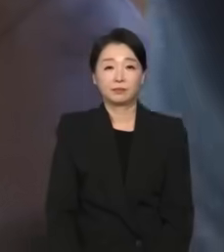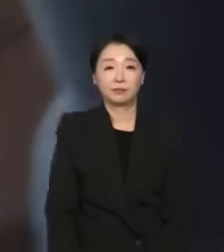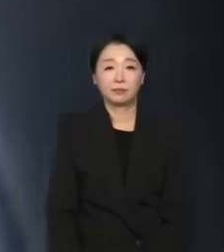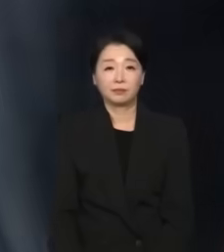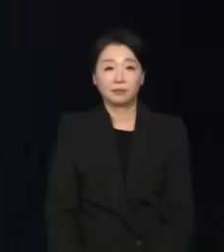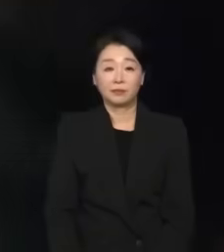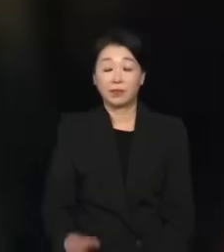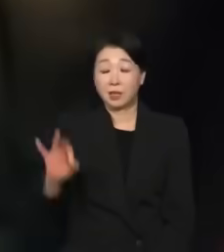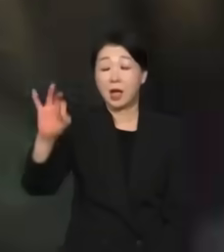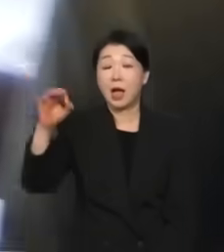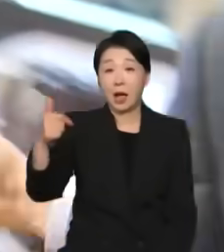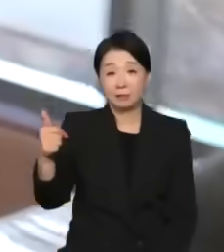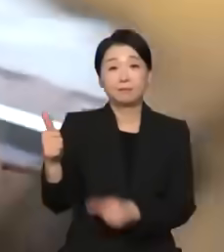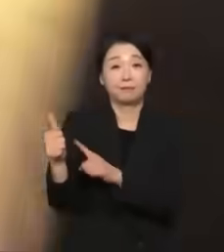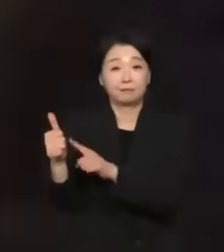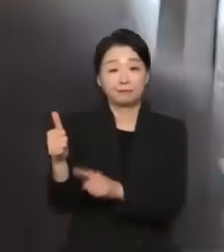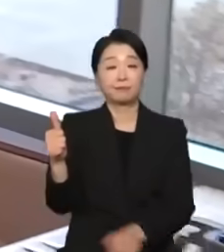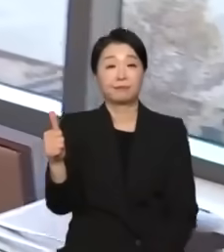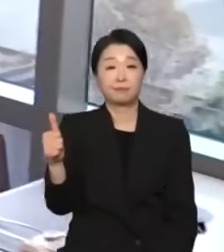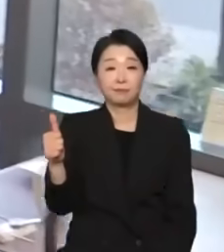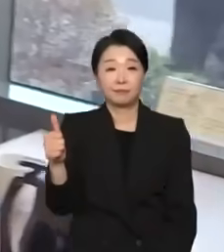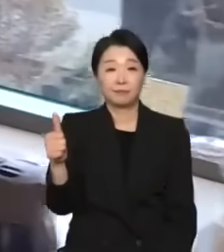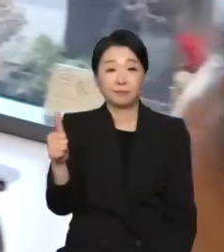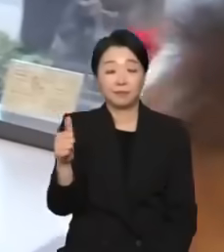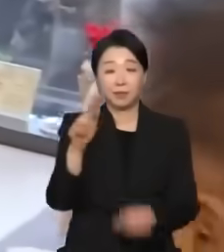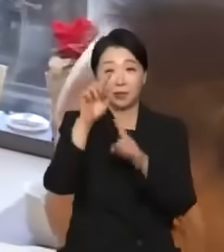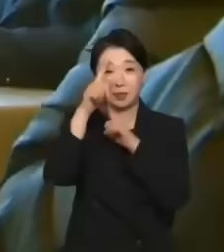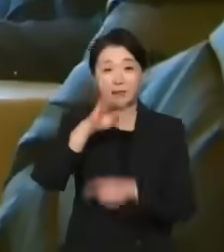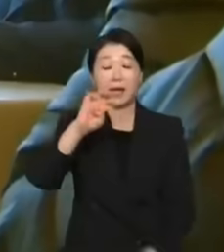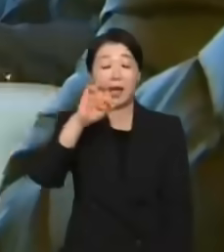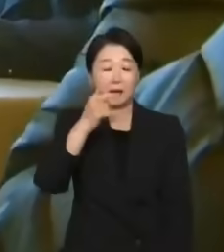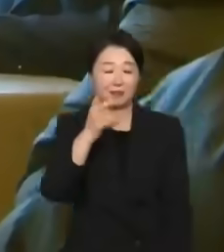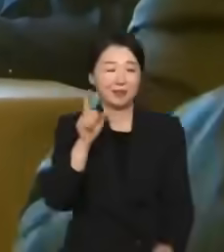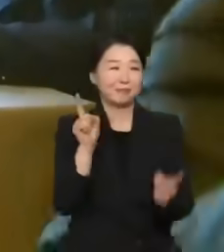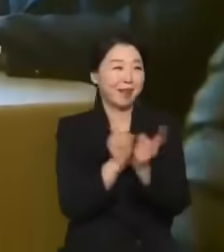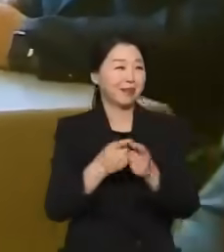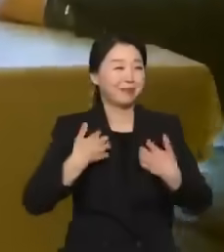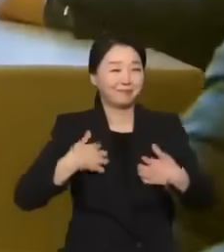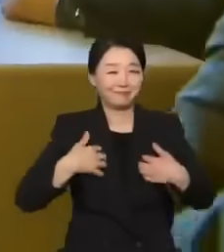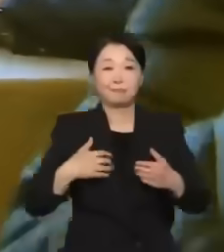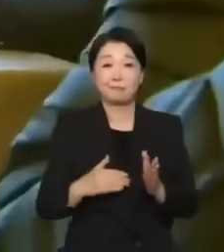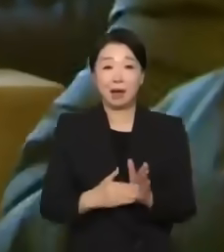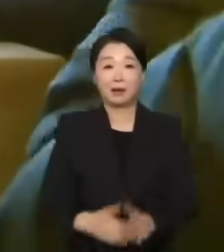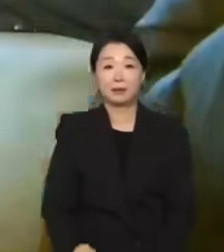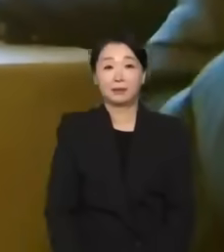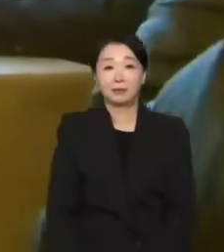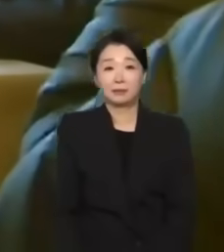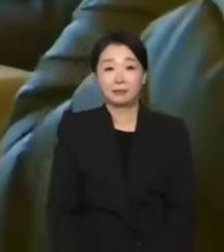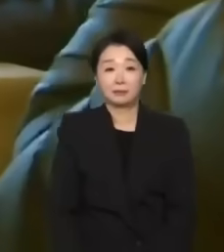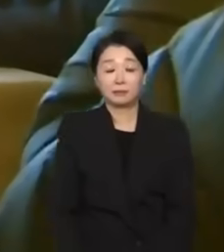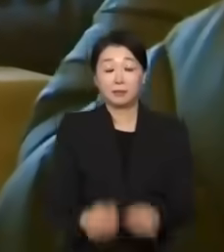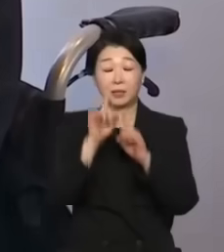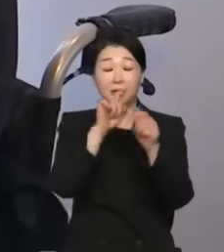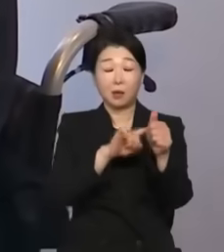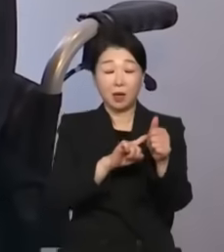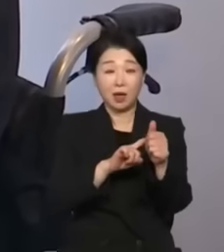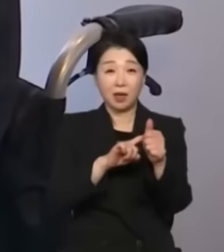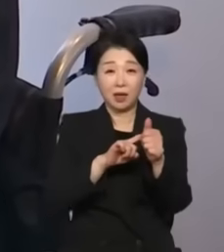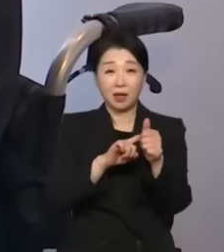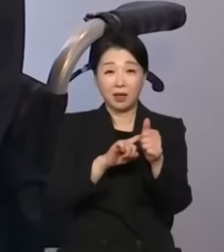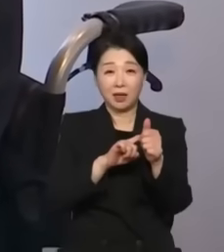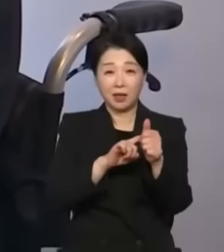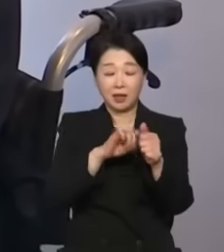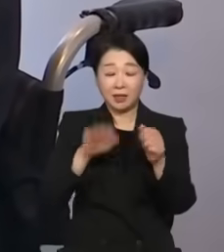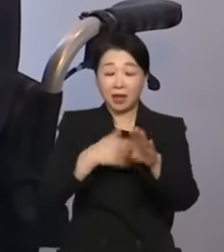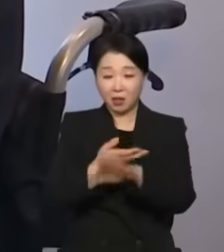한동훈 국민의힘 비상대책위원장이 무소속 이상민 의원을 반갑게 맞았습니다. 이 의원은 개딸로 대표되는